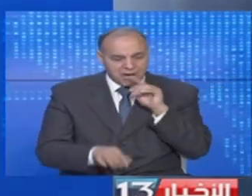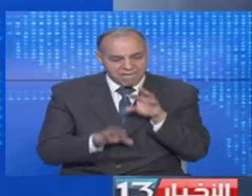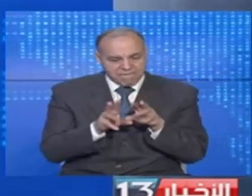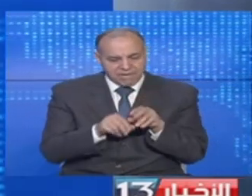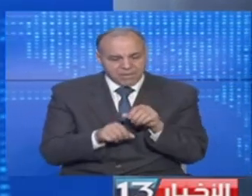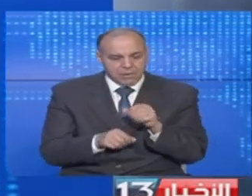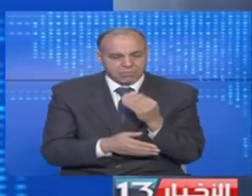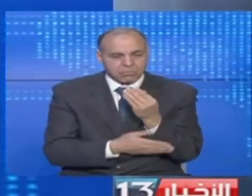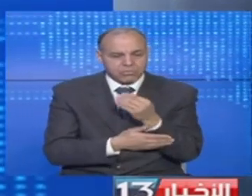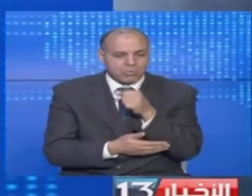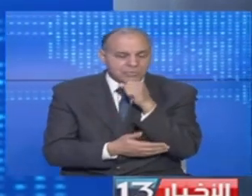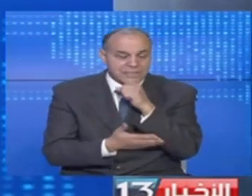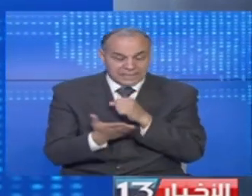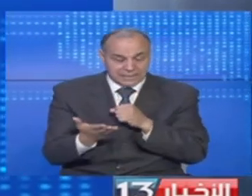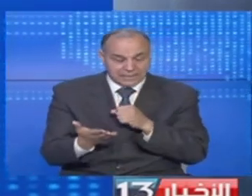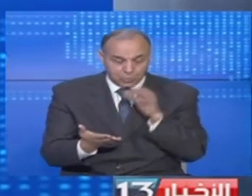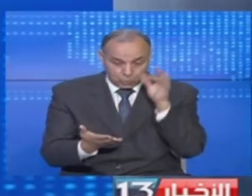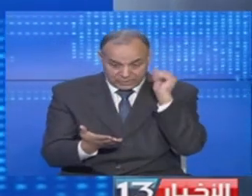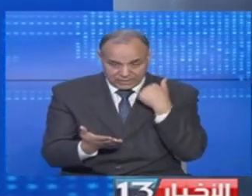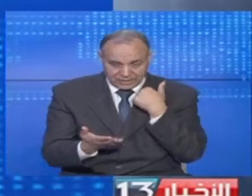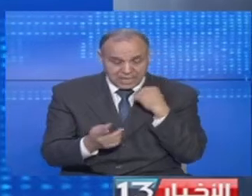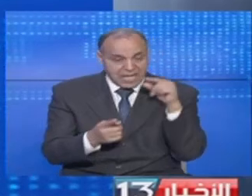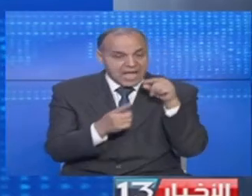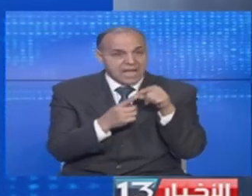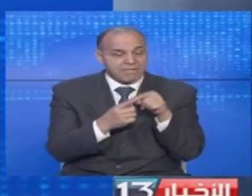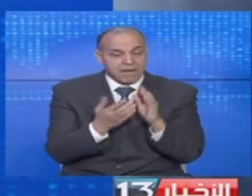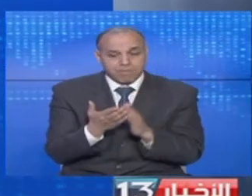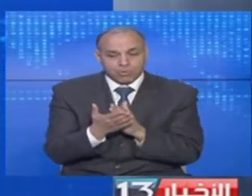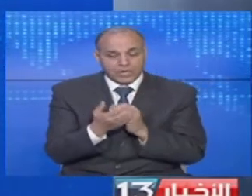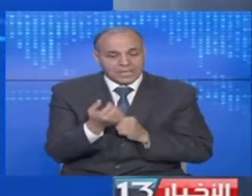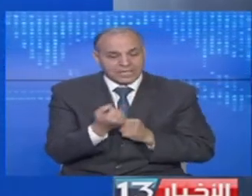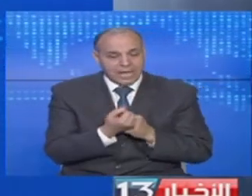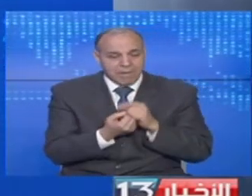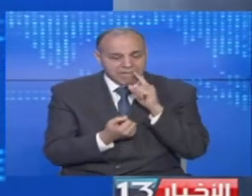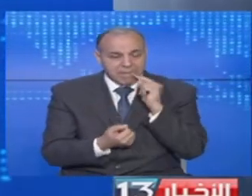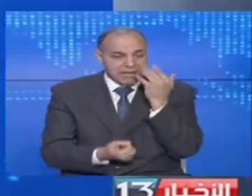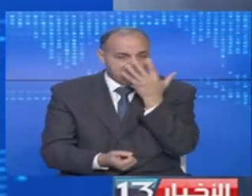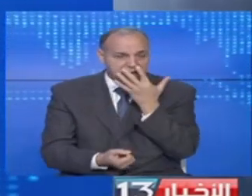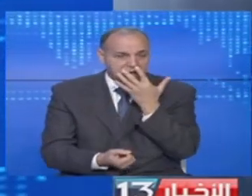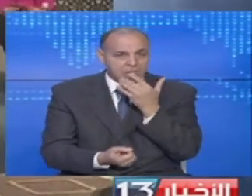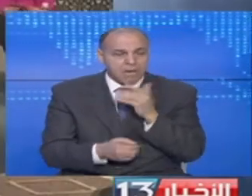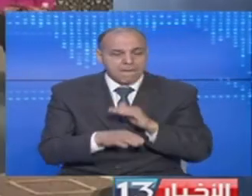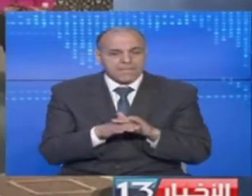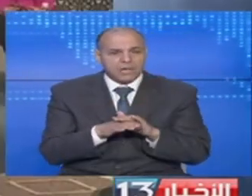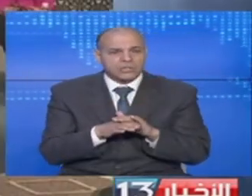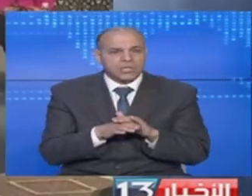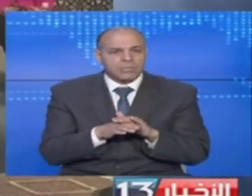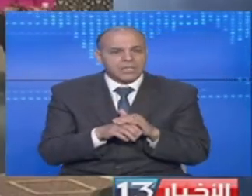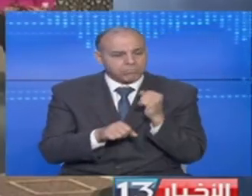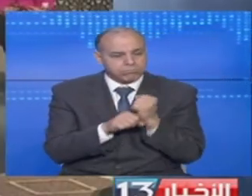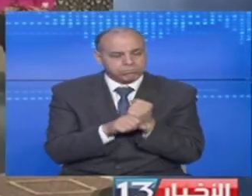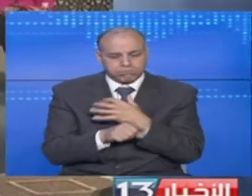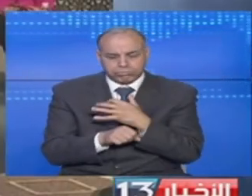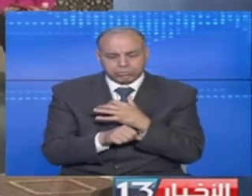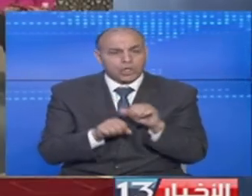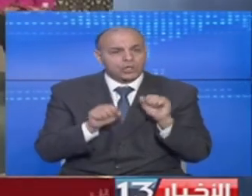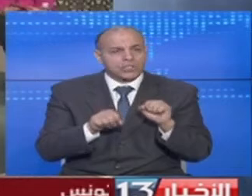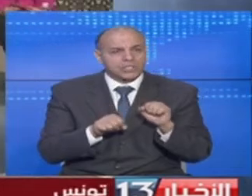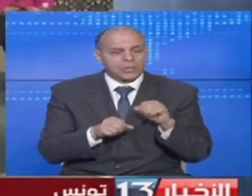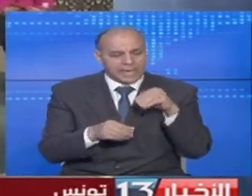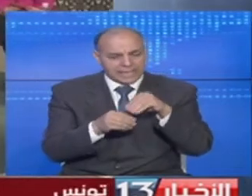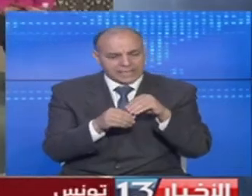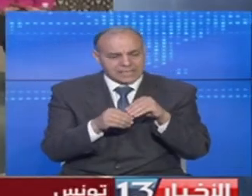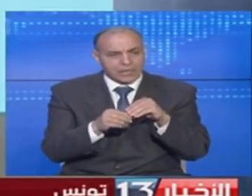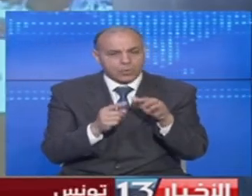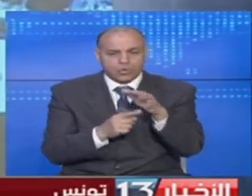والأسرة والطفولة والمسنين. ويهدف المشروع إلى دعم المرأة الإفريقية في مجال ريادة الأعمال والتمكين